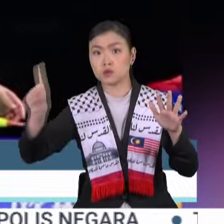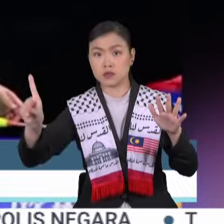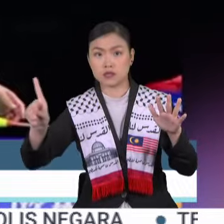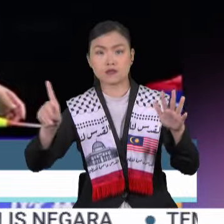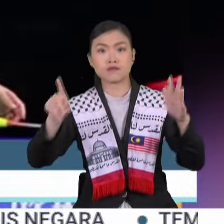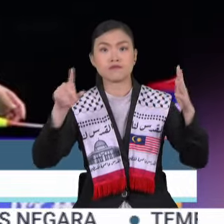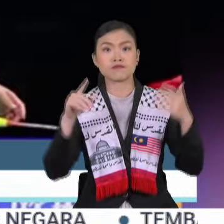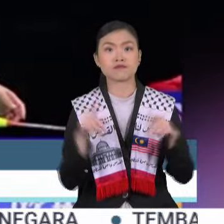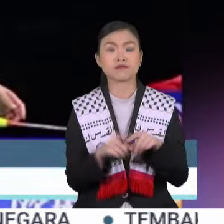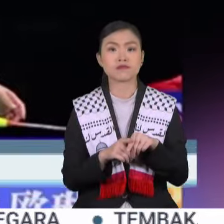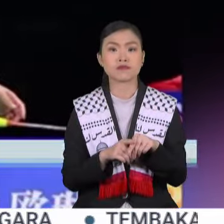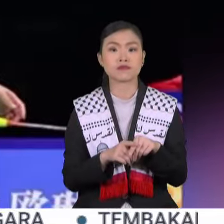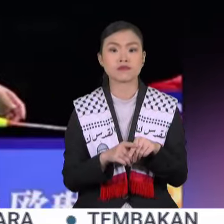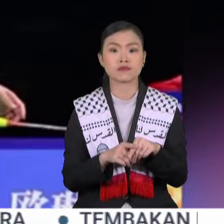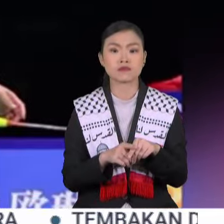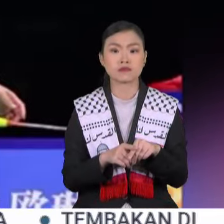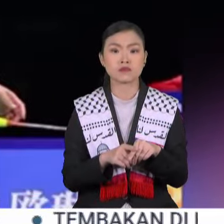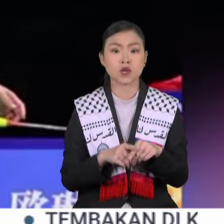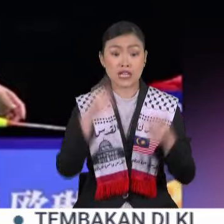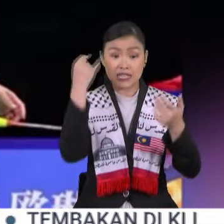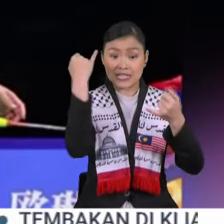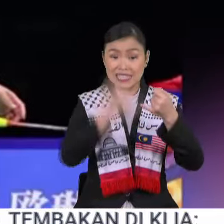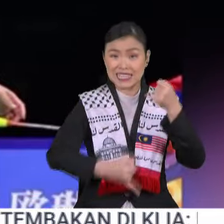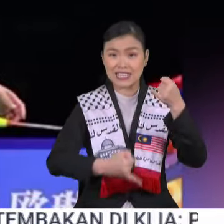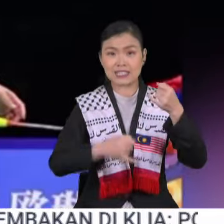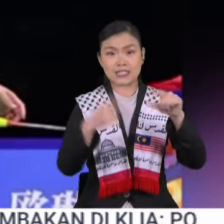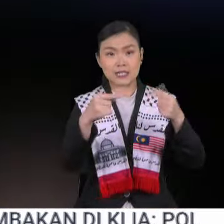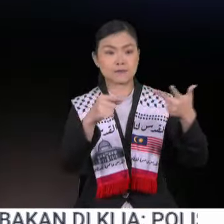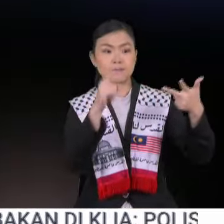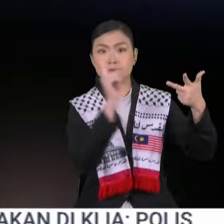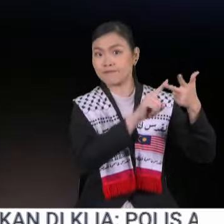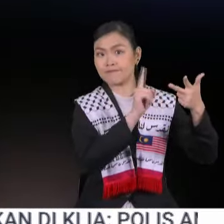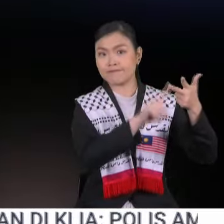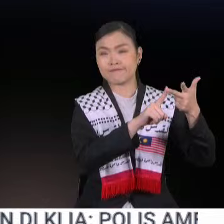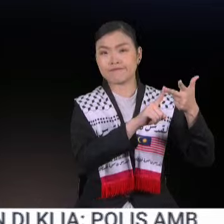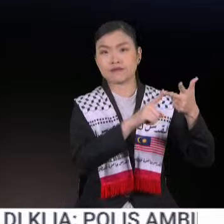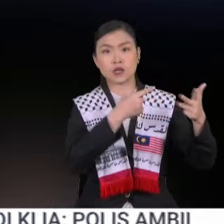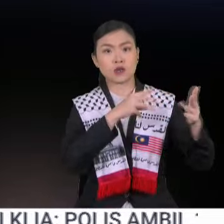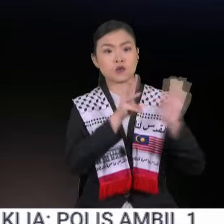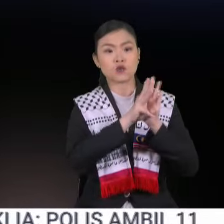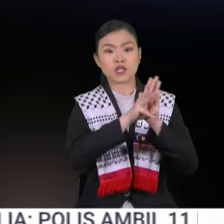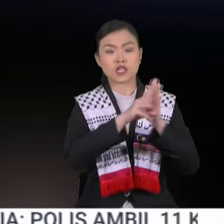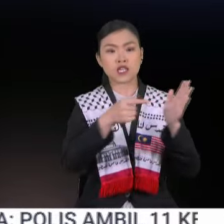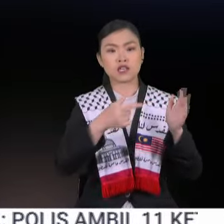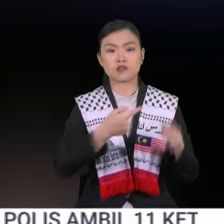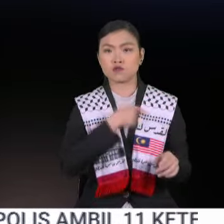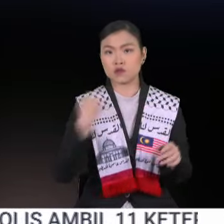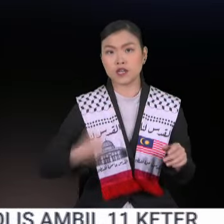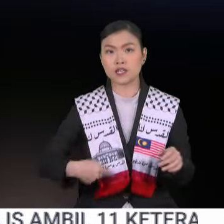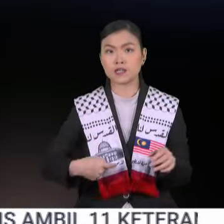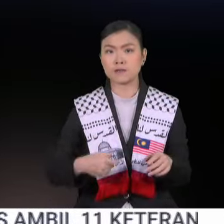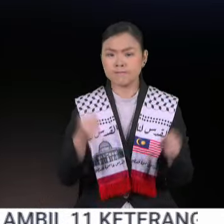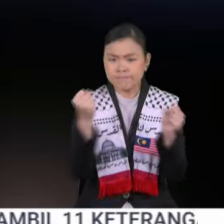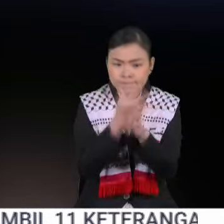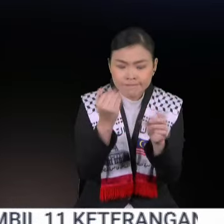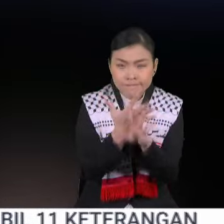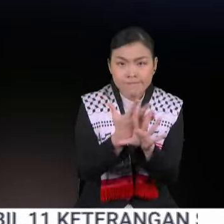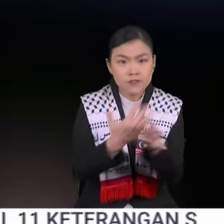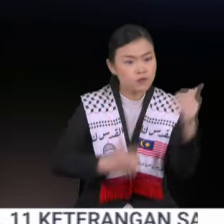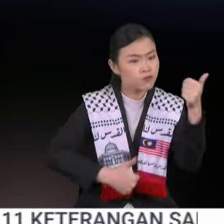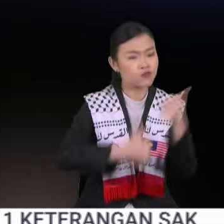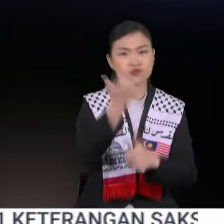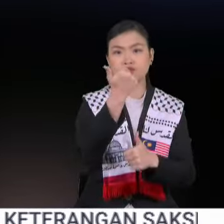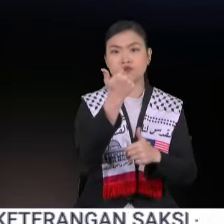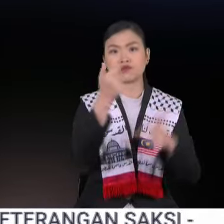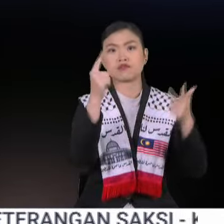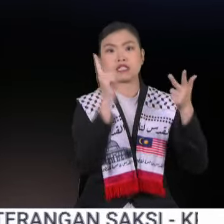15-21. Bagaikan mendapat tonik baru, wakil China tampak tidak berdepan masalah di set ketiga untuk meraih